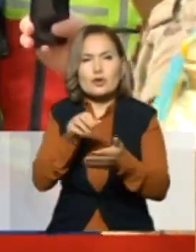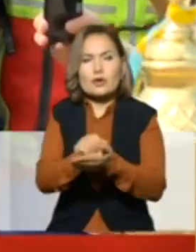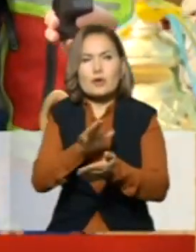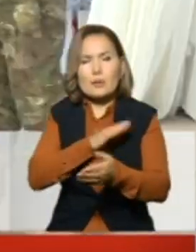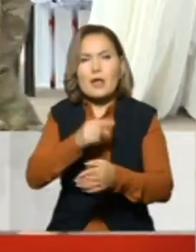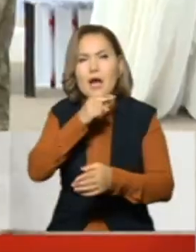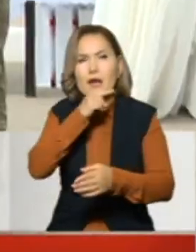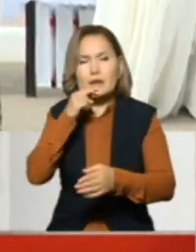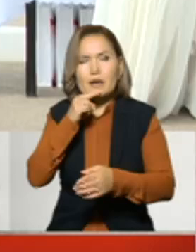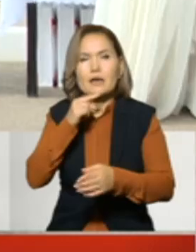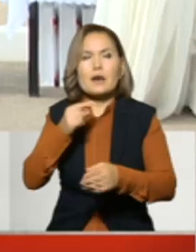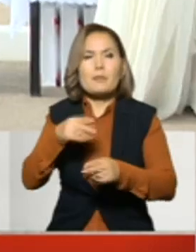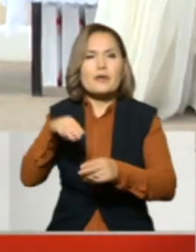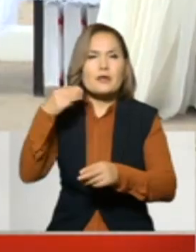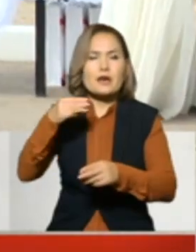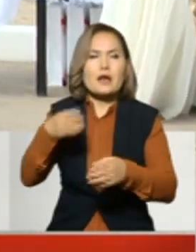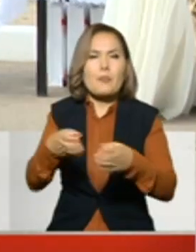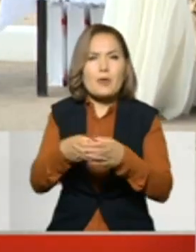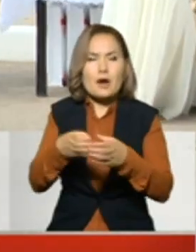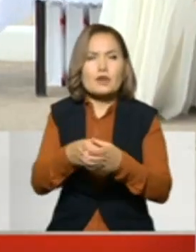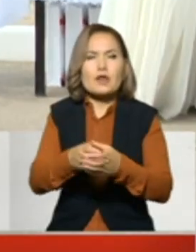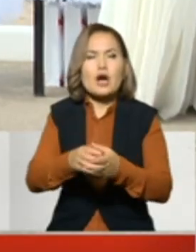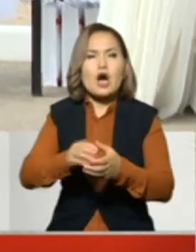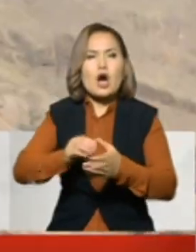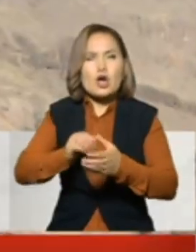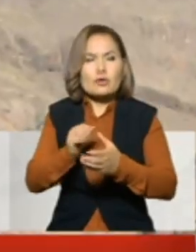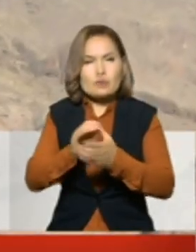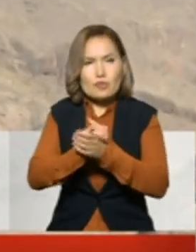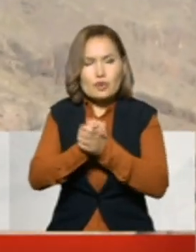Ал Ресей мен Тәжікстан командалары достық кубогымен